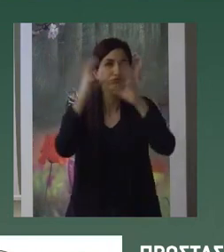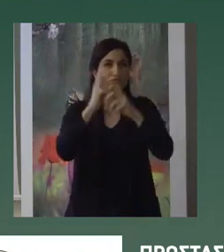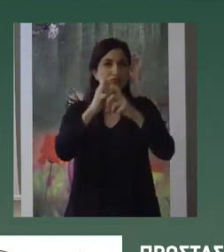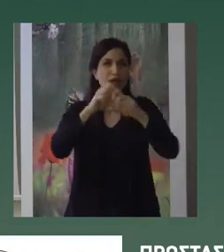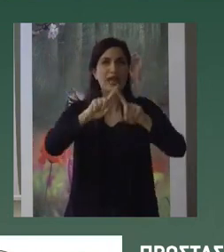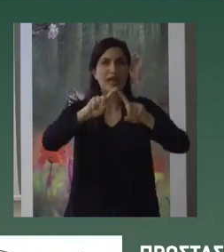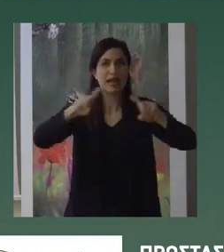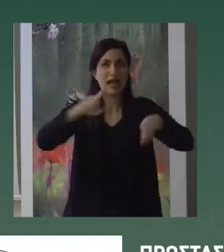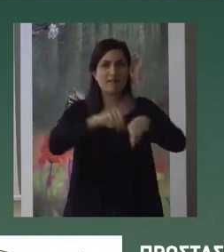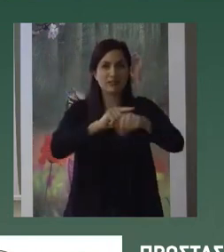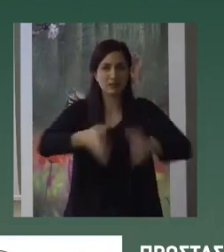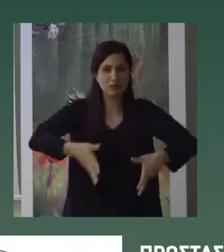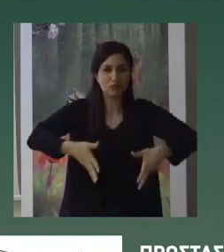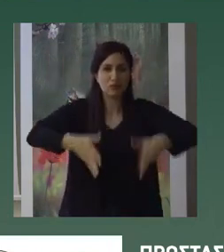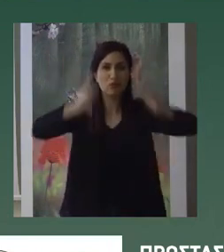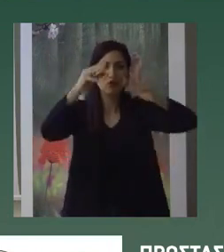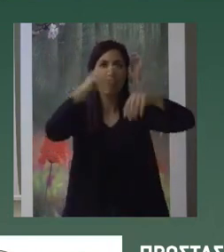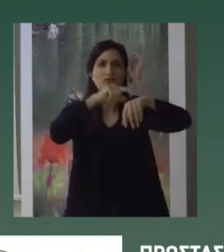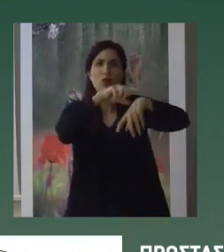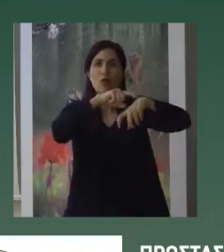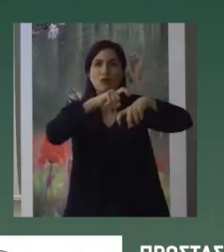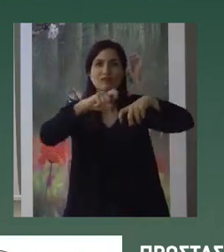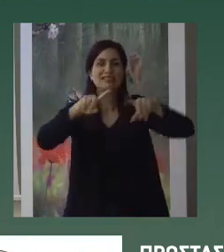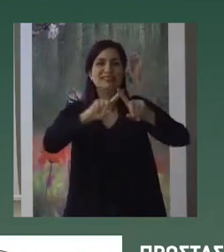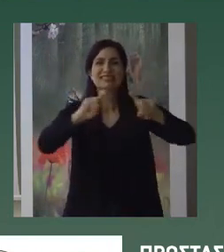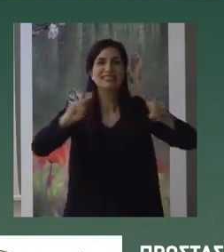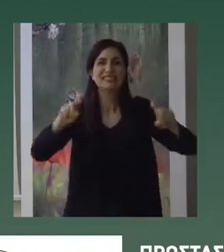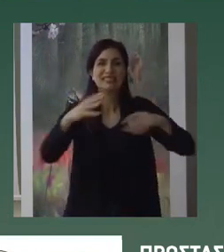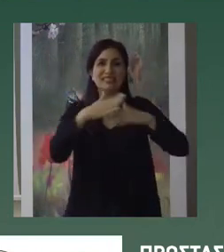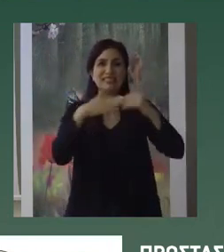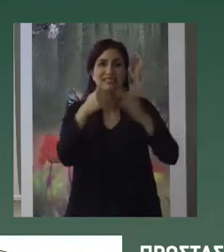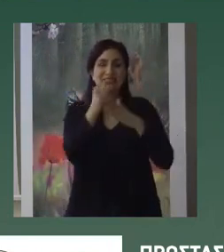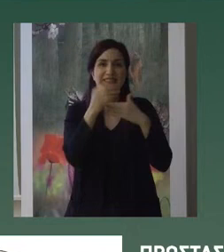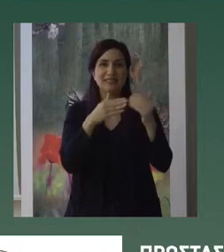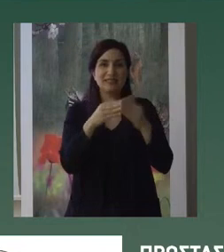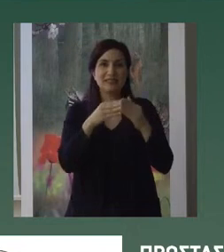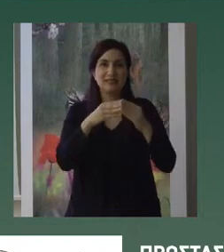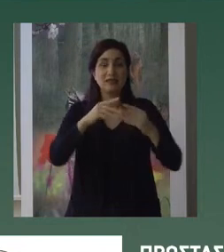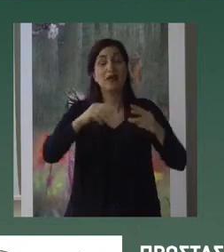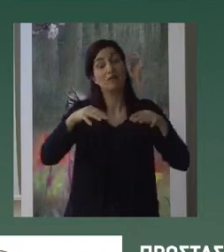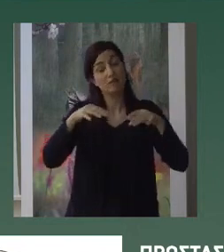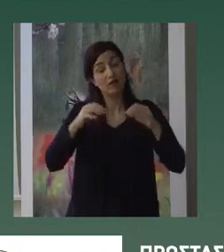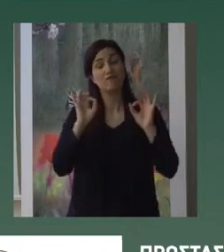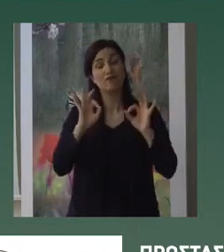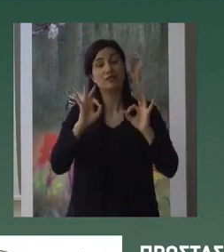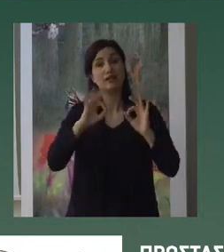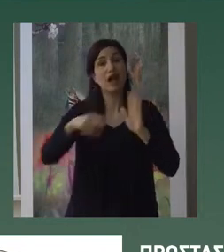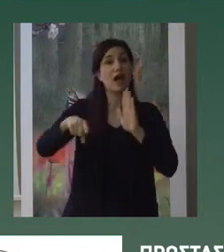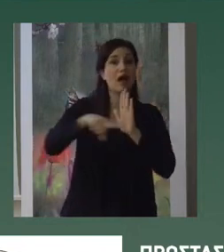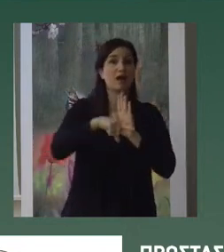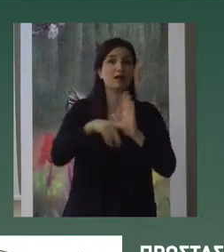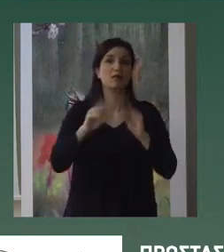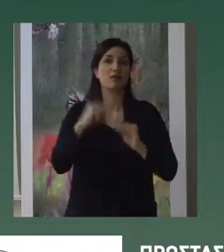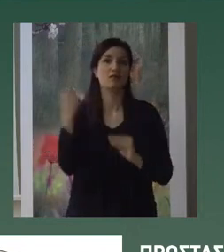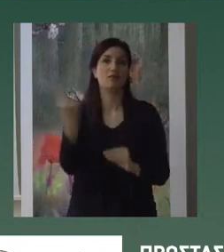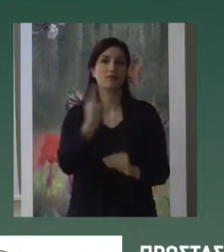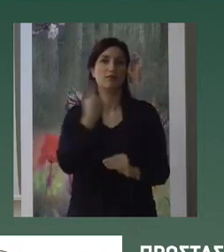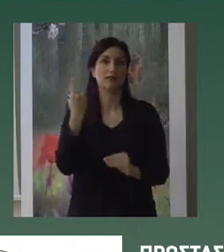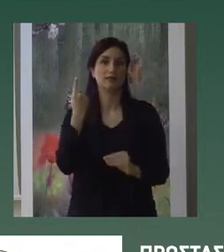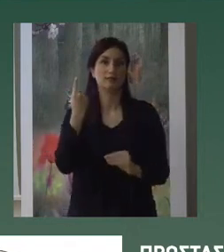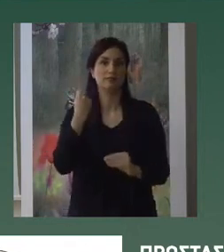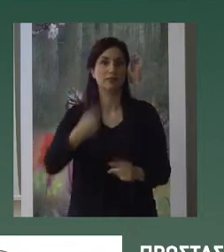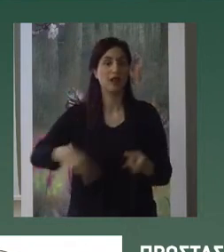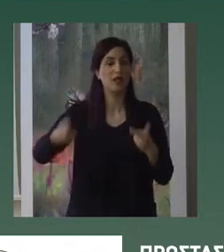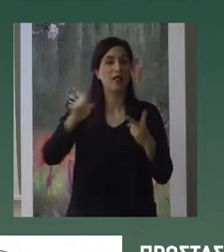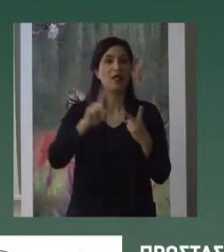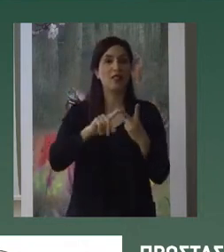πόλεις και προσμετρώνται στις εκπομπές. Το δεύτερο είναι ότι η κλιματική αλλαγή έρχεται και επηρεάζει τις πόλεις με τα ακραία καιρικά φαινόμενα. Στο